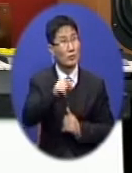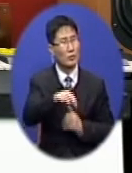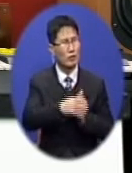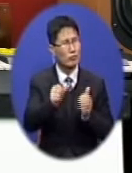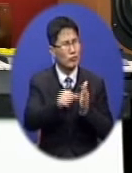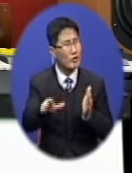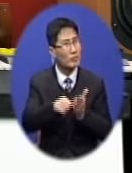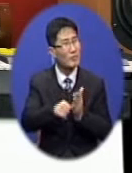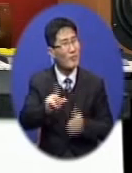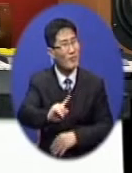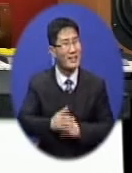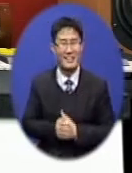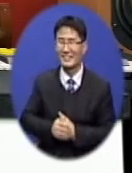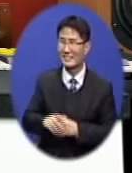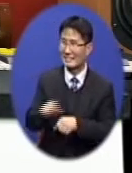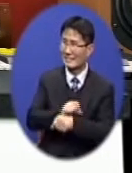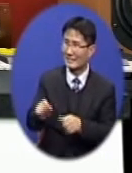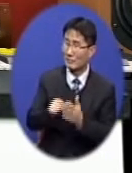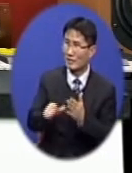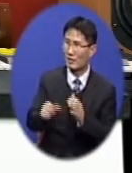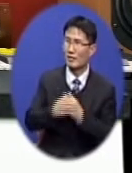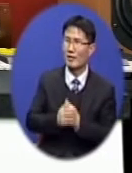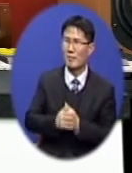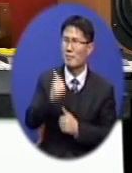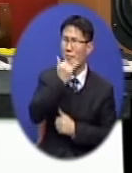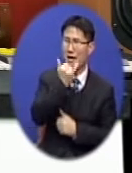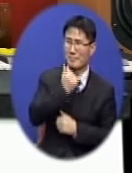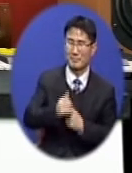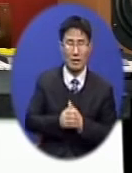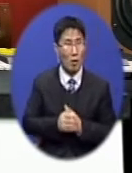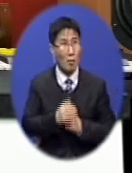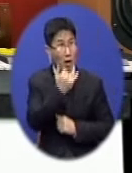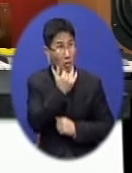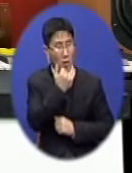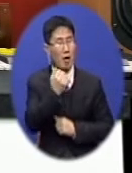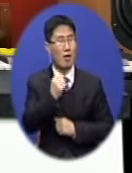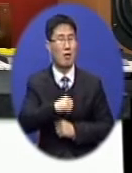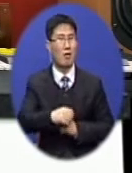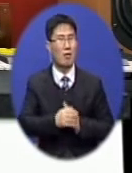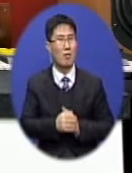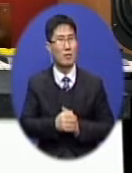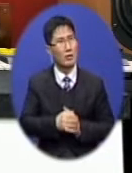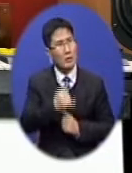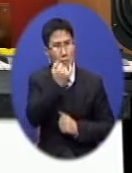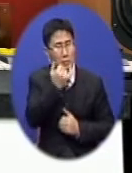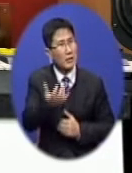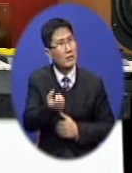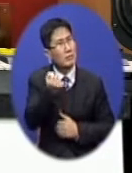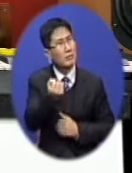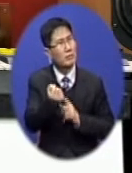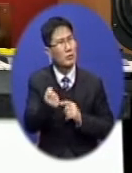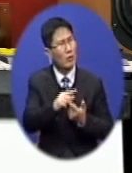자랑해 주신다면요? 예, 우리 특산물은 밤이에요. 밤이요? 밤. 예. 네. 와, 밤이구나. 밤 가지고